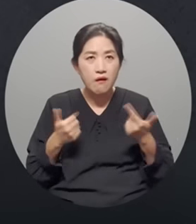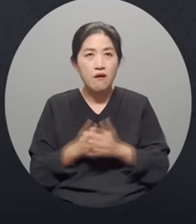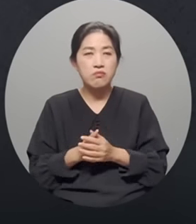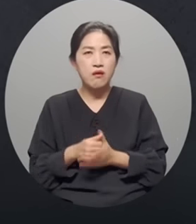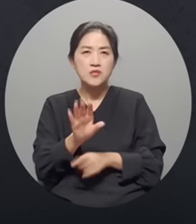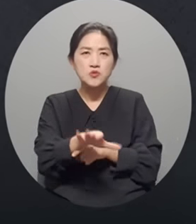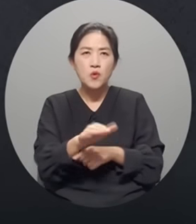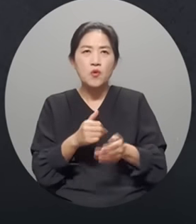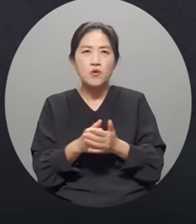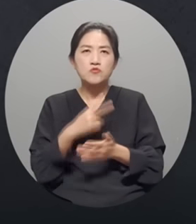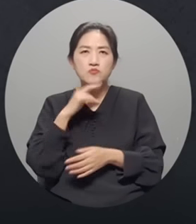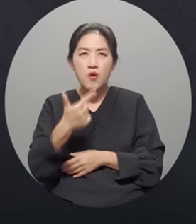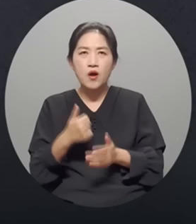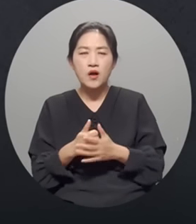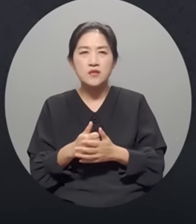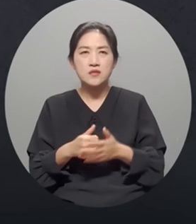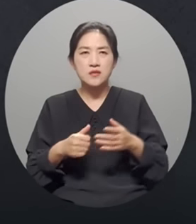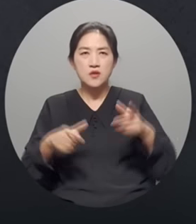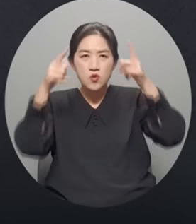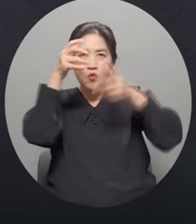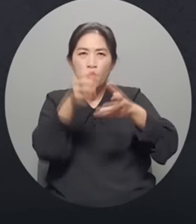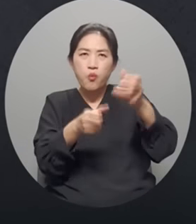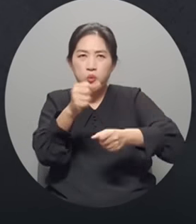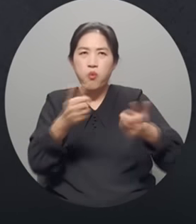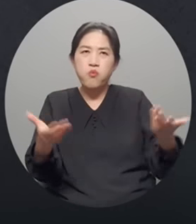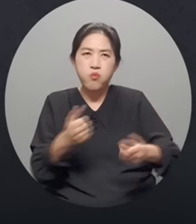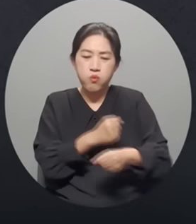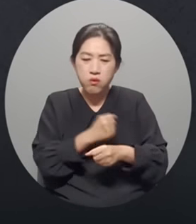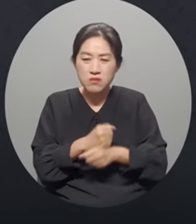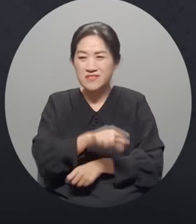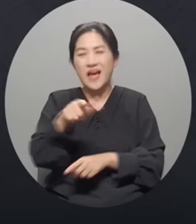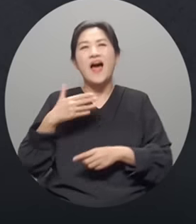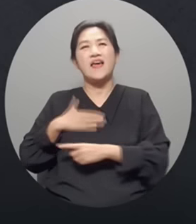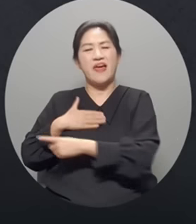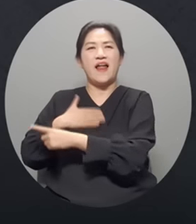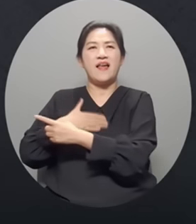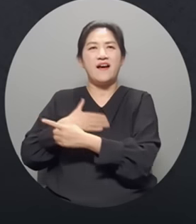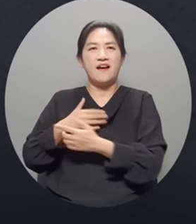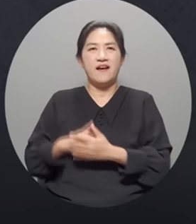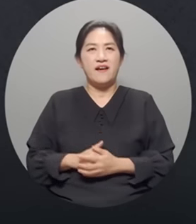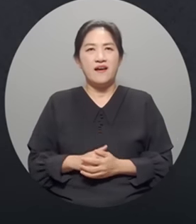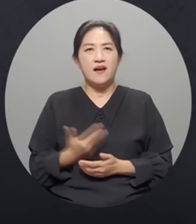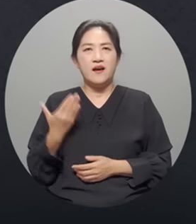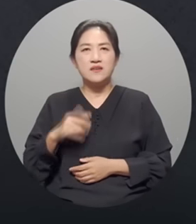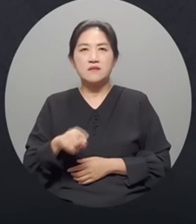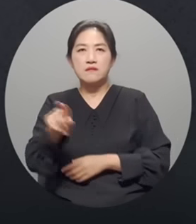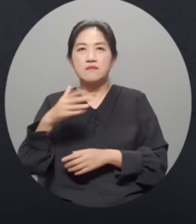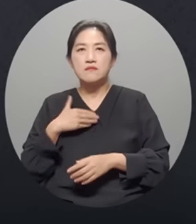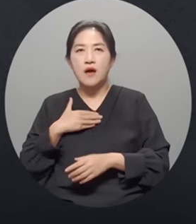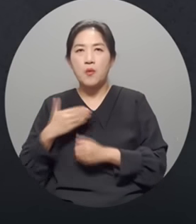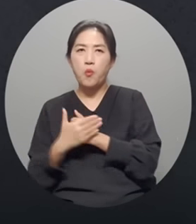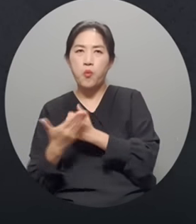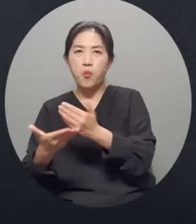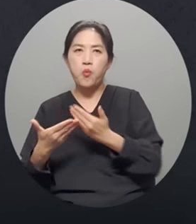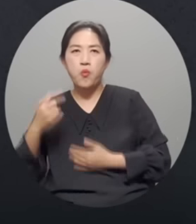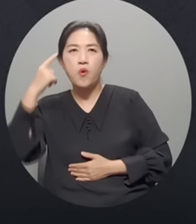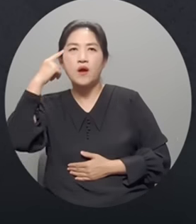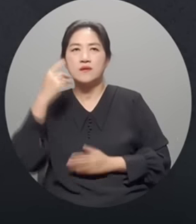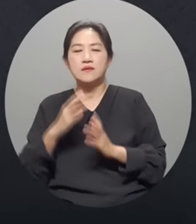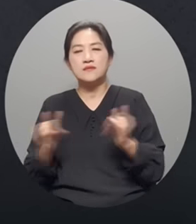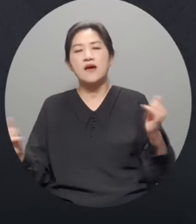촌에서 홀려서까지 소전자다가 나온다. 네? 다 알아. 근데 그 사람들 왜 나를 그렇게 대할까?